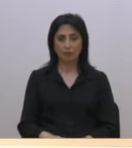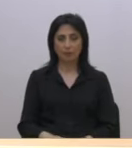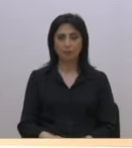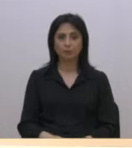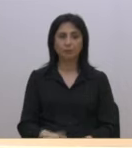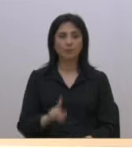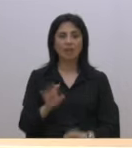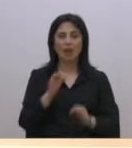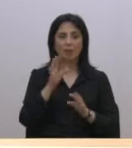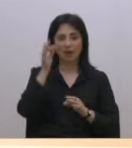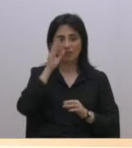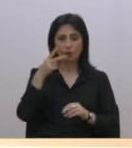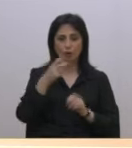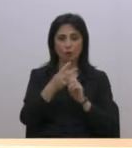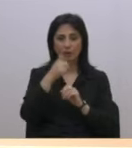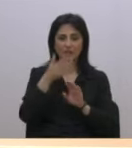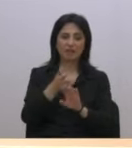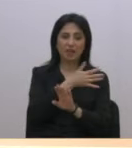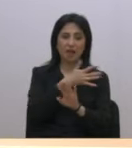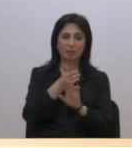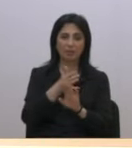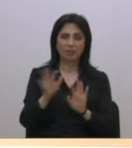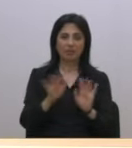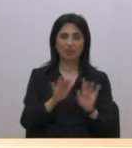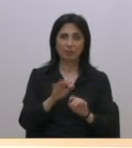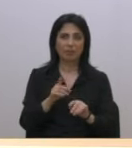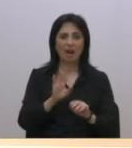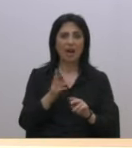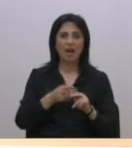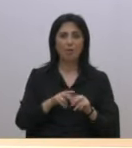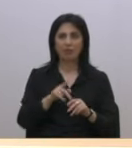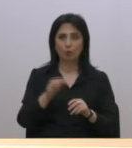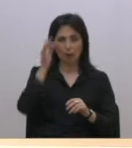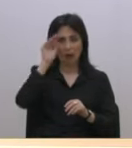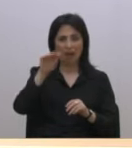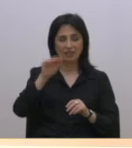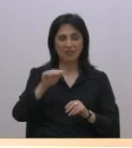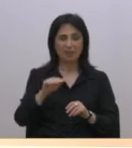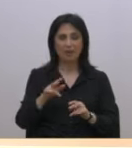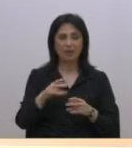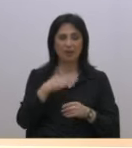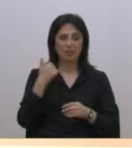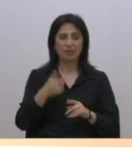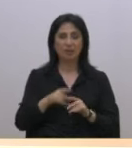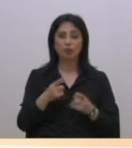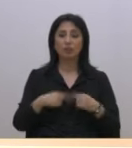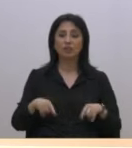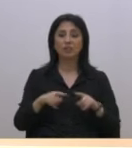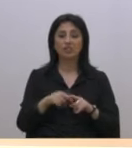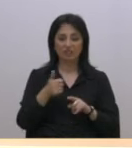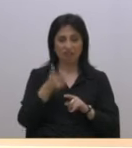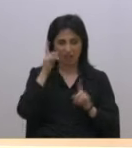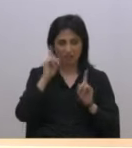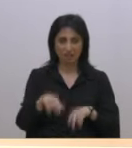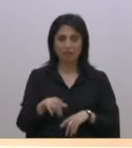რომ აღაფერი გავიხსენოთ 2012 წლამდე არსებულ ვითარებაზე, არა იმიტომ რომ ეს გახსენებათ არ ღირს, არამედ იმიტომ რომ საზოგადოება მე ძალიან